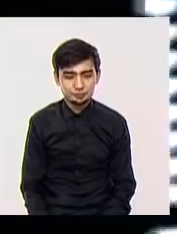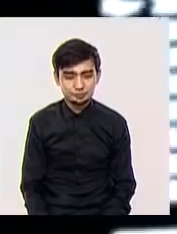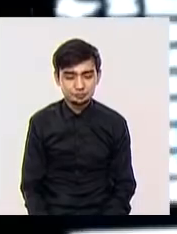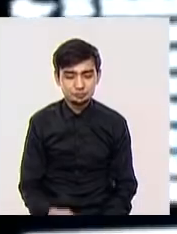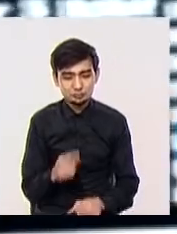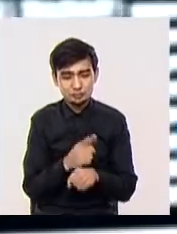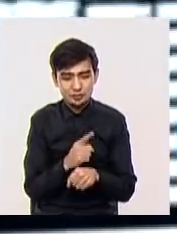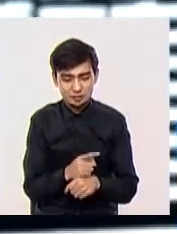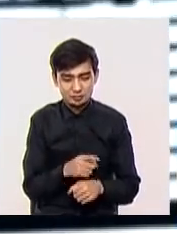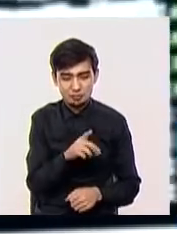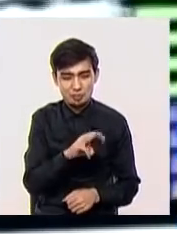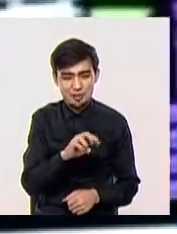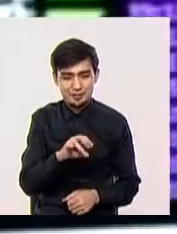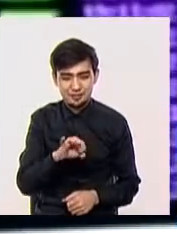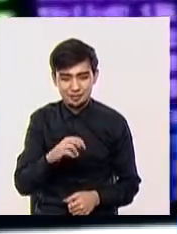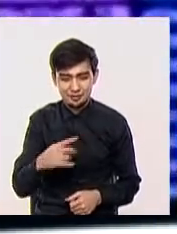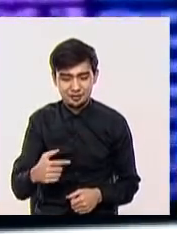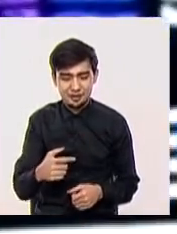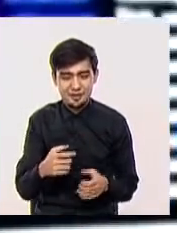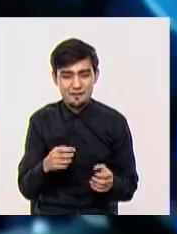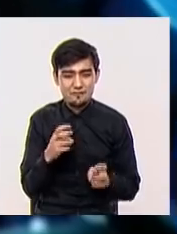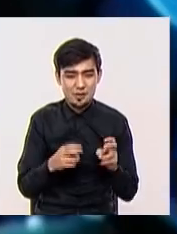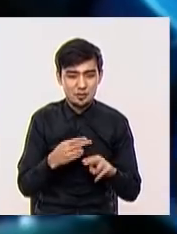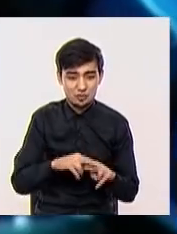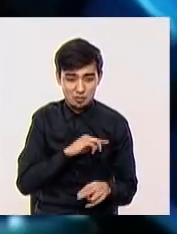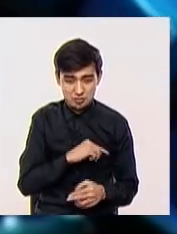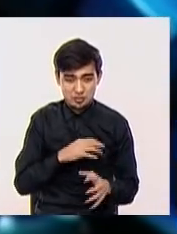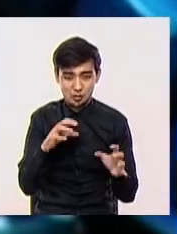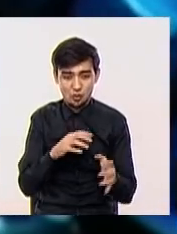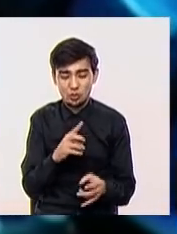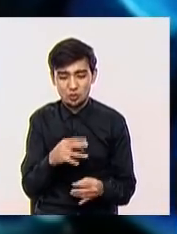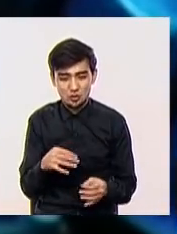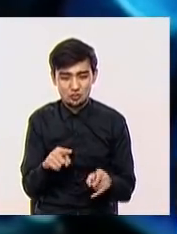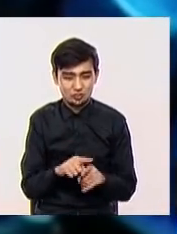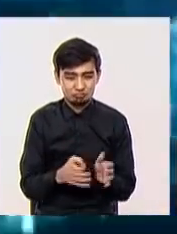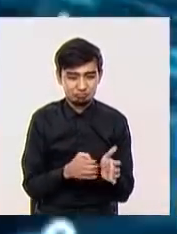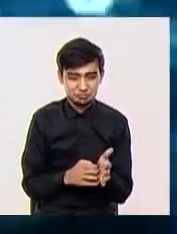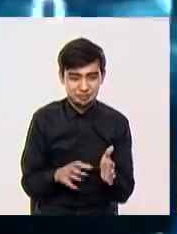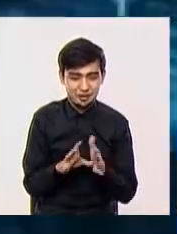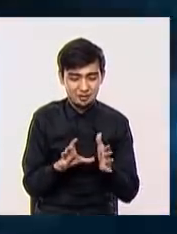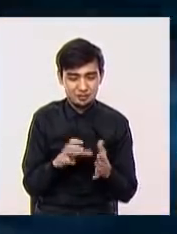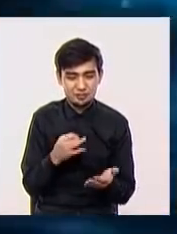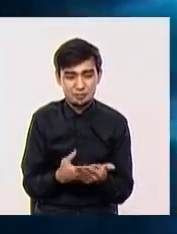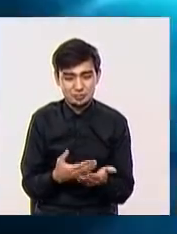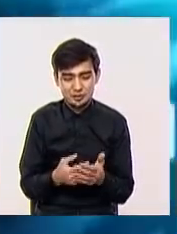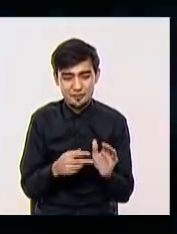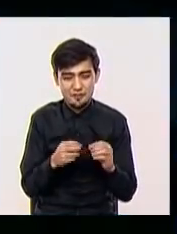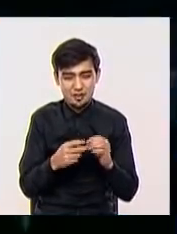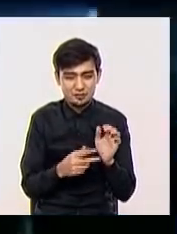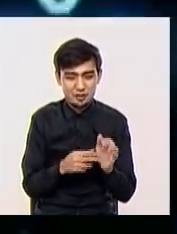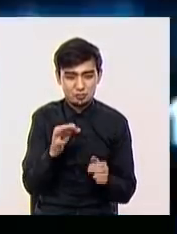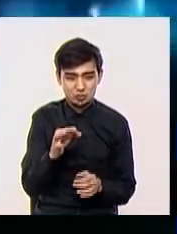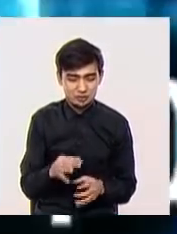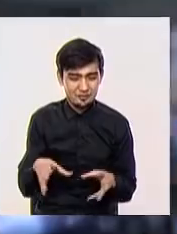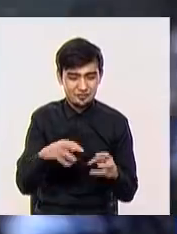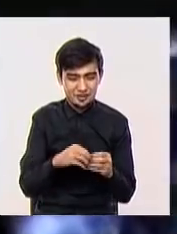Под запрет попали майнинговые фермы, работающие легально. Стоит отметить, что в Казахстане сосредоточено примерно 18%